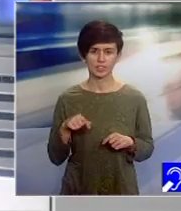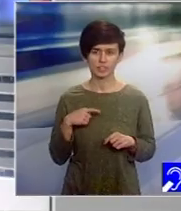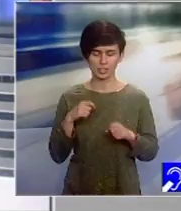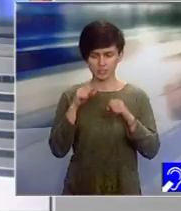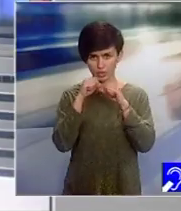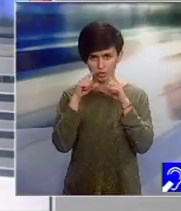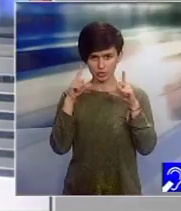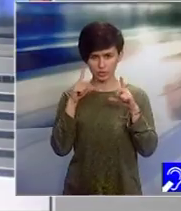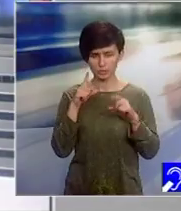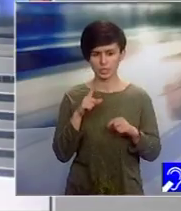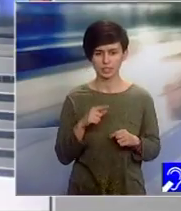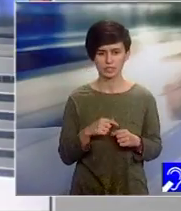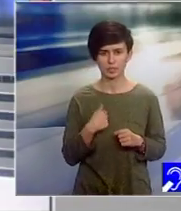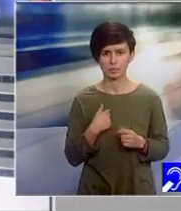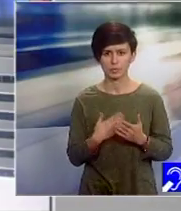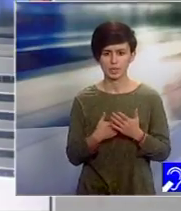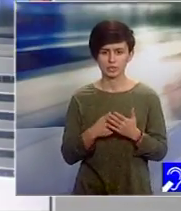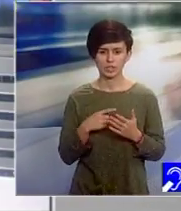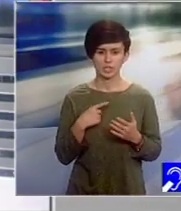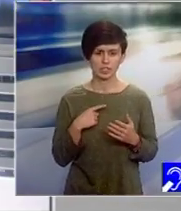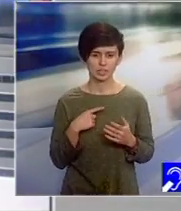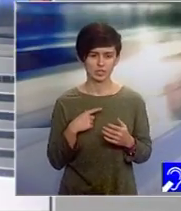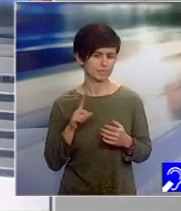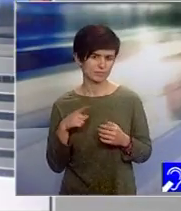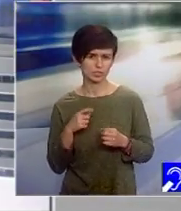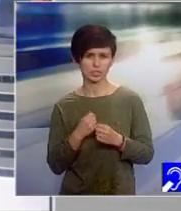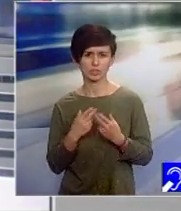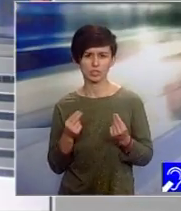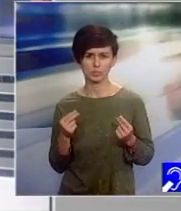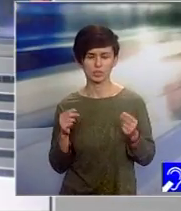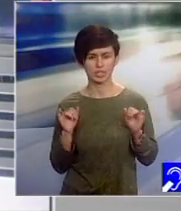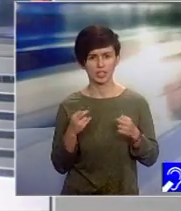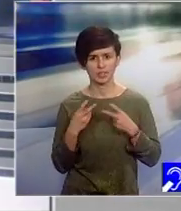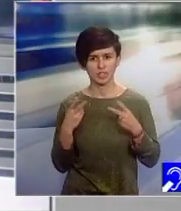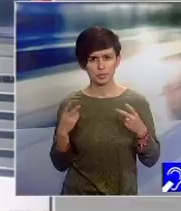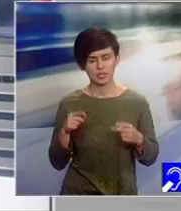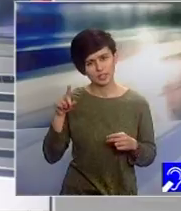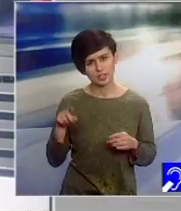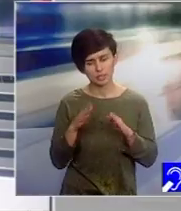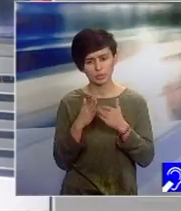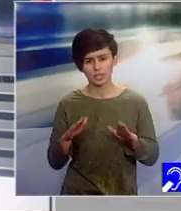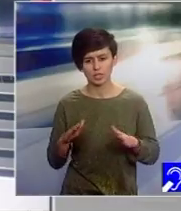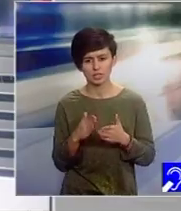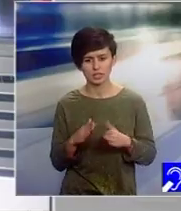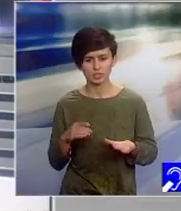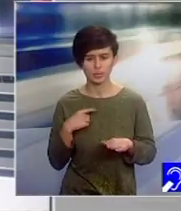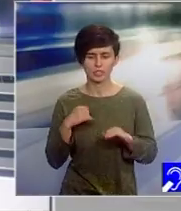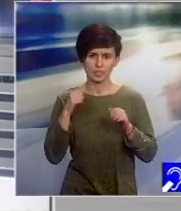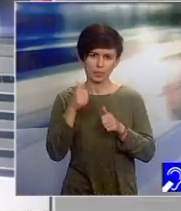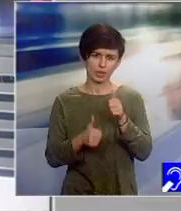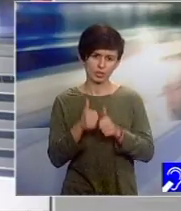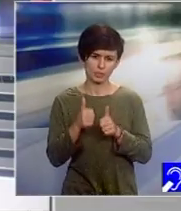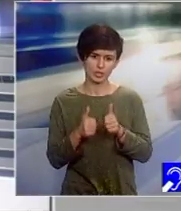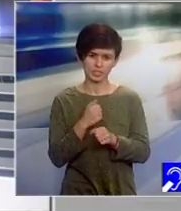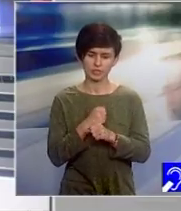noi sperăm plăcută, pentru că în noiembrie nu sunt atât de multe evenimente. În decembrie e o competiție foarte mare între tot felul de evenimente, nu